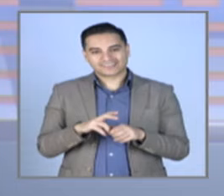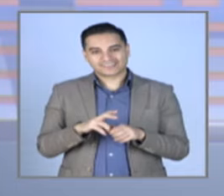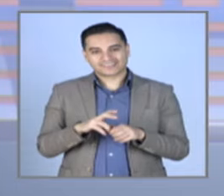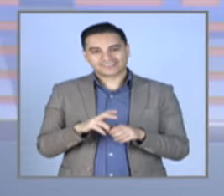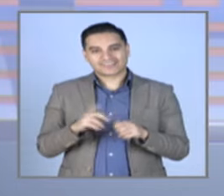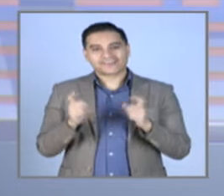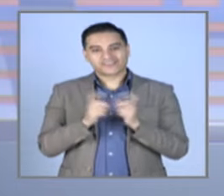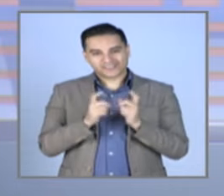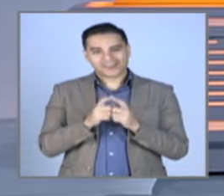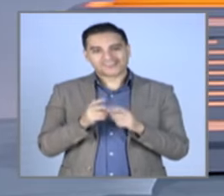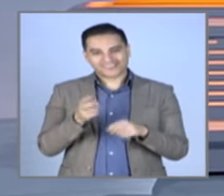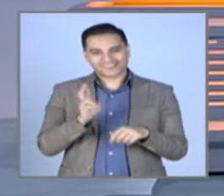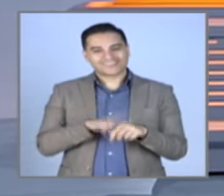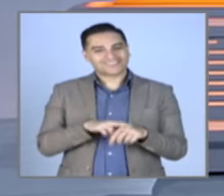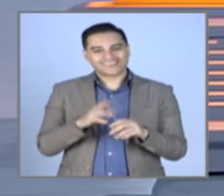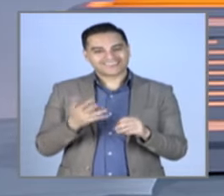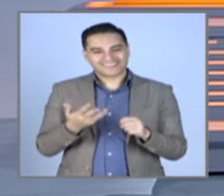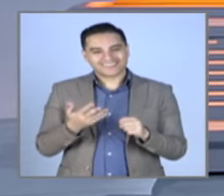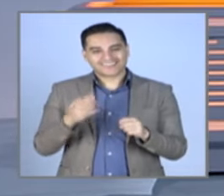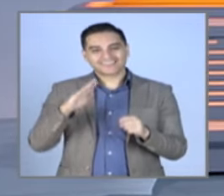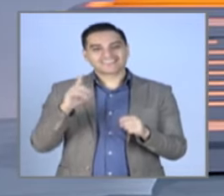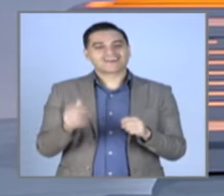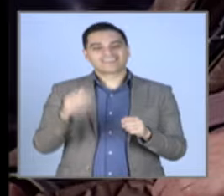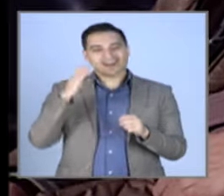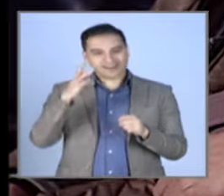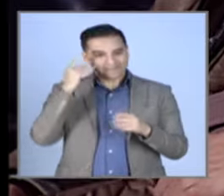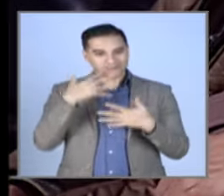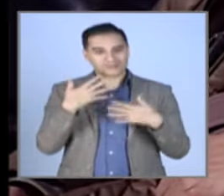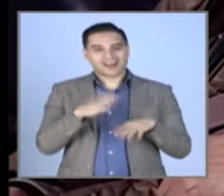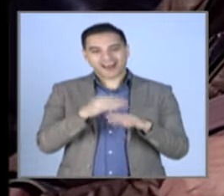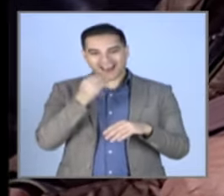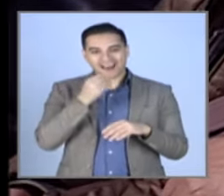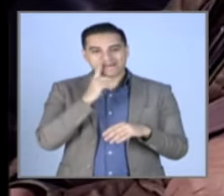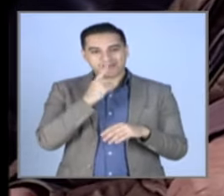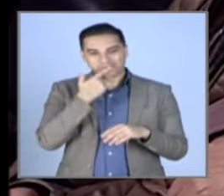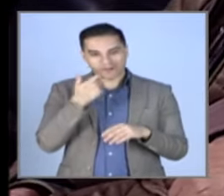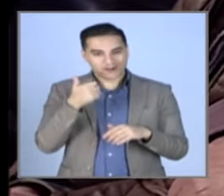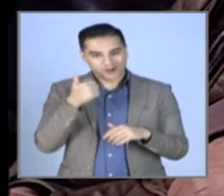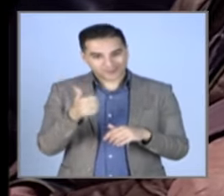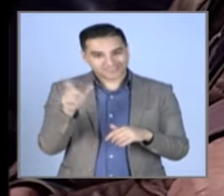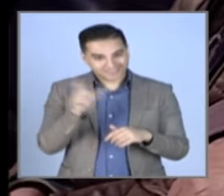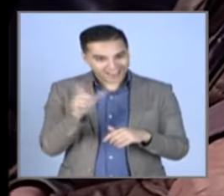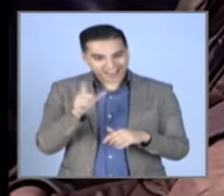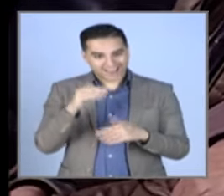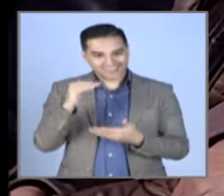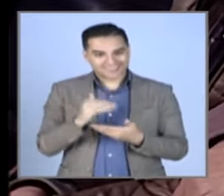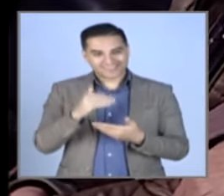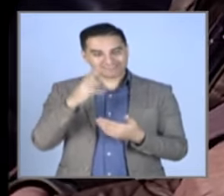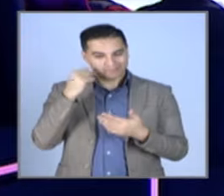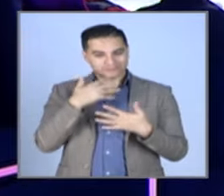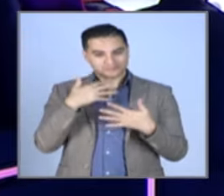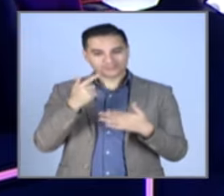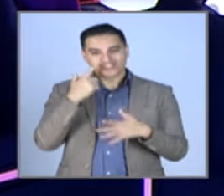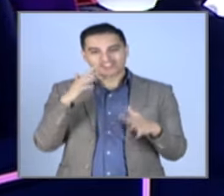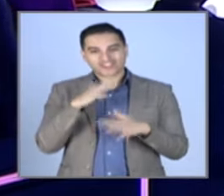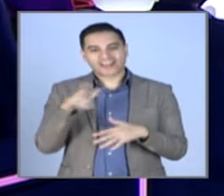الفراخ. تمام. والسراج مبسوط من اكل مامته؟ مبسوط صح، شكله كده قاعد مبسوط. انتوا